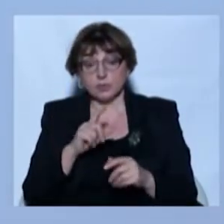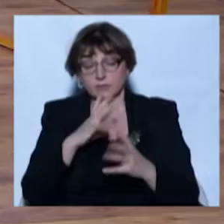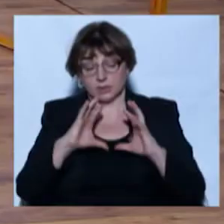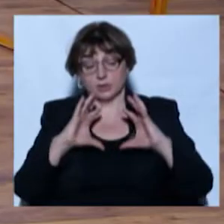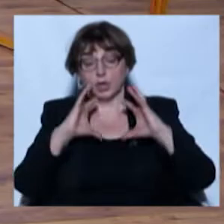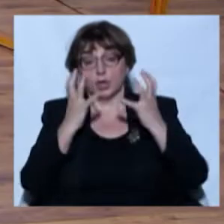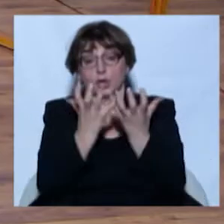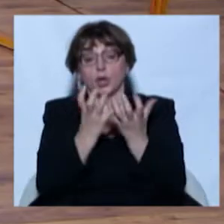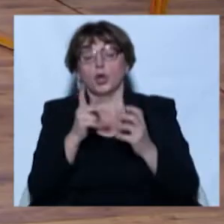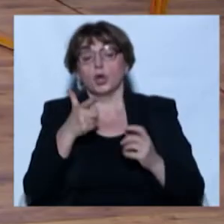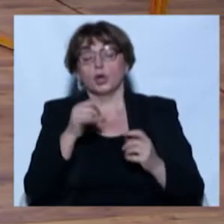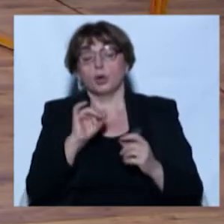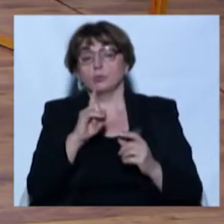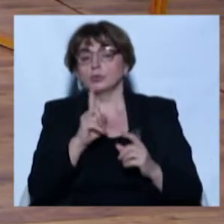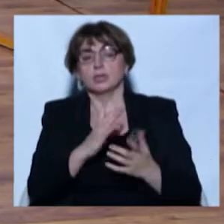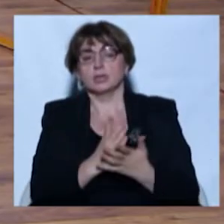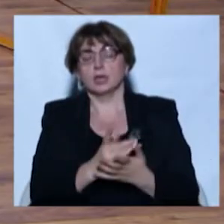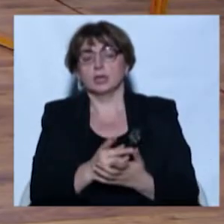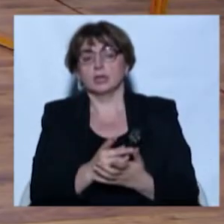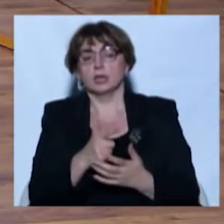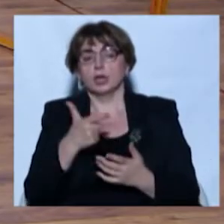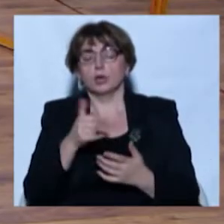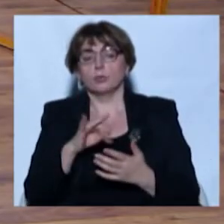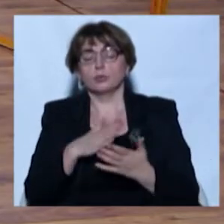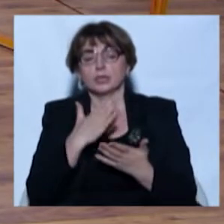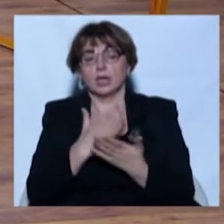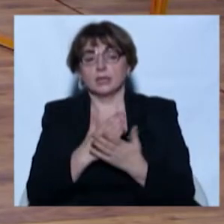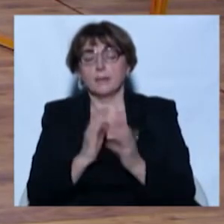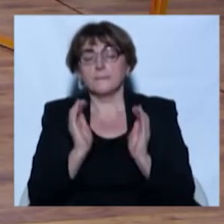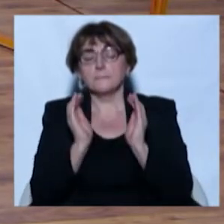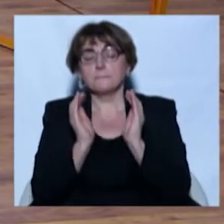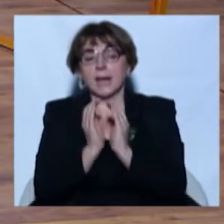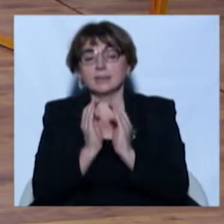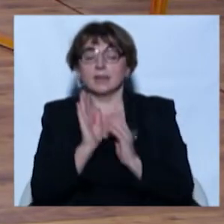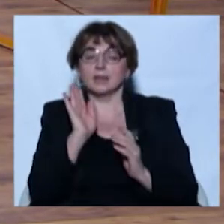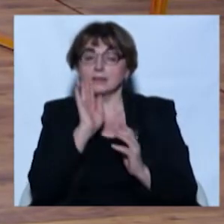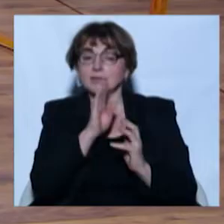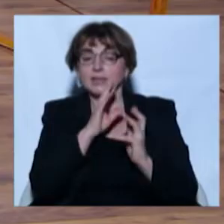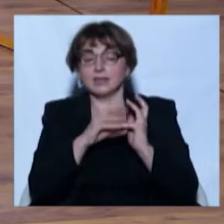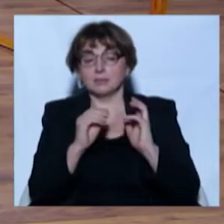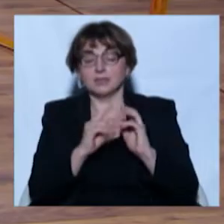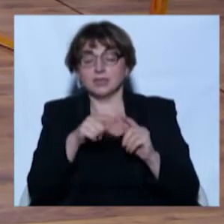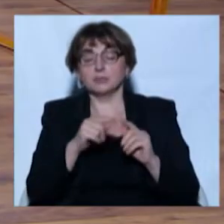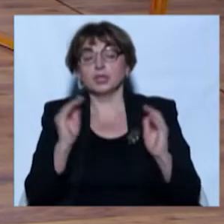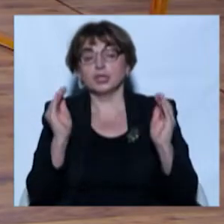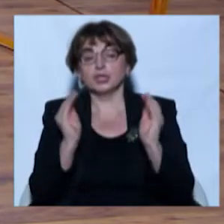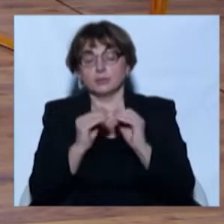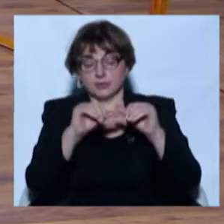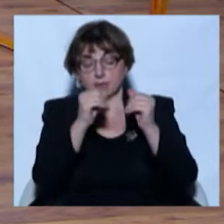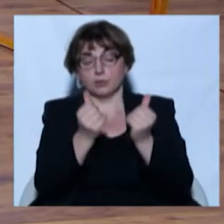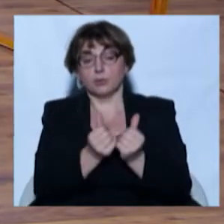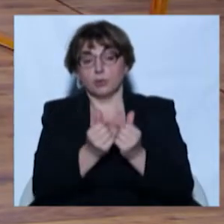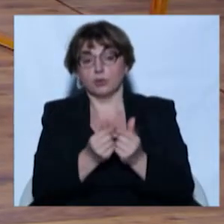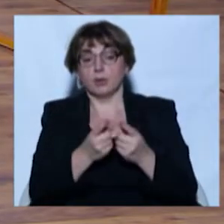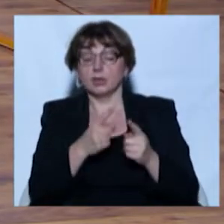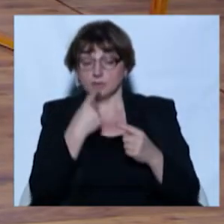გლობუსს. გლობუსი იცით ალბათ რაც არის. გლობუსი გახლავთ პატარა დედამიწა, დედამიწის შემცირებული ფორმა, მოდელი.